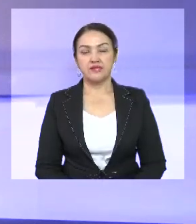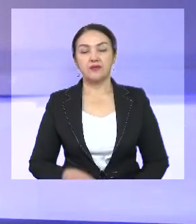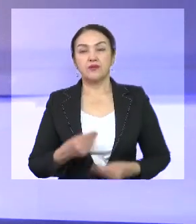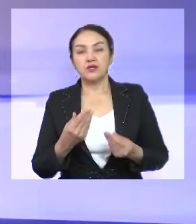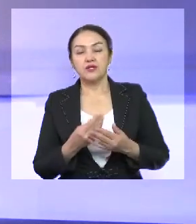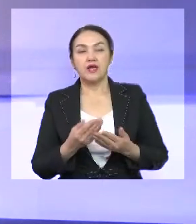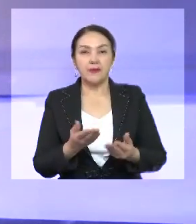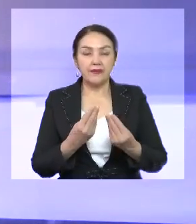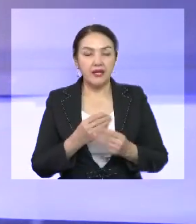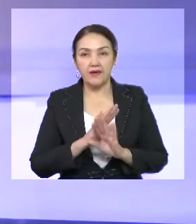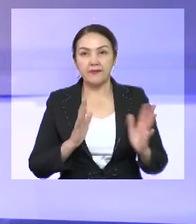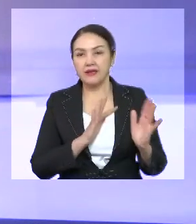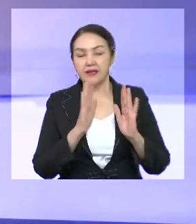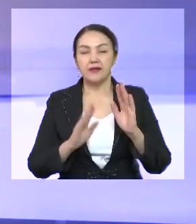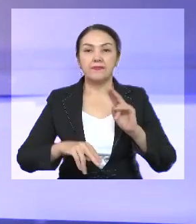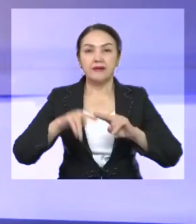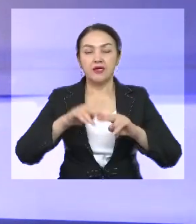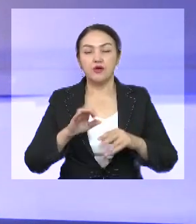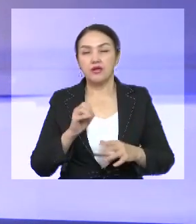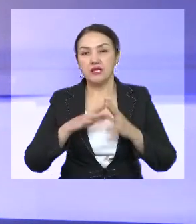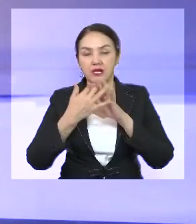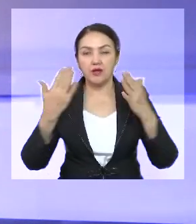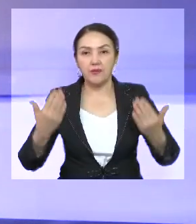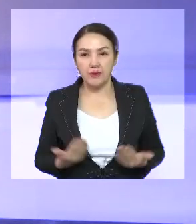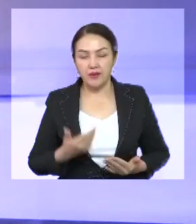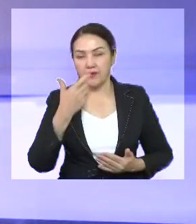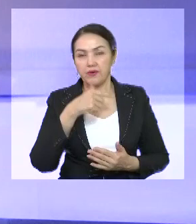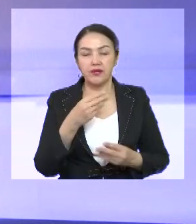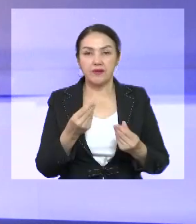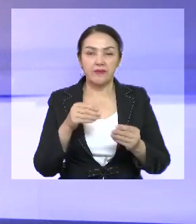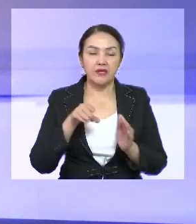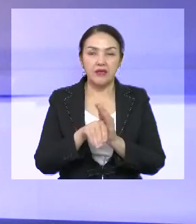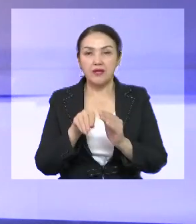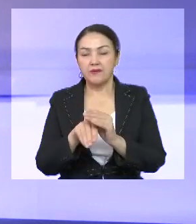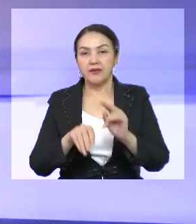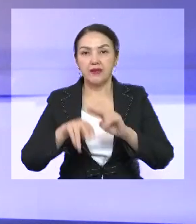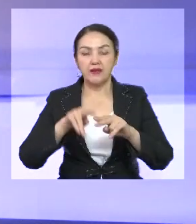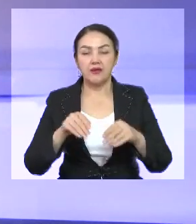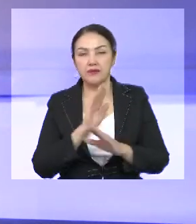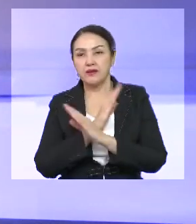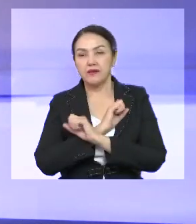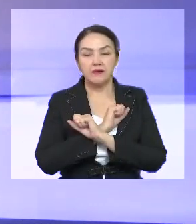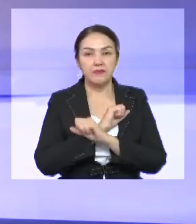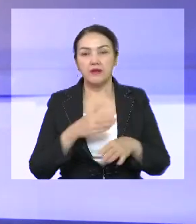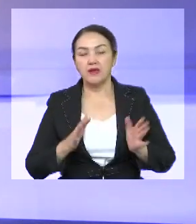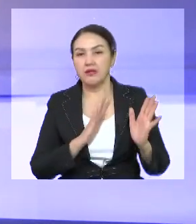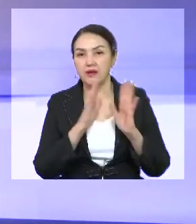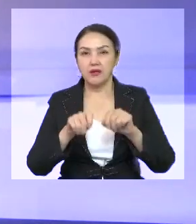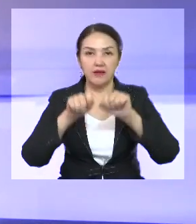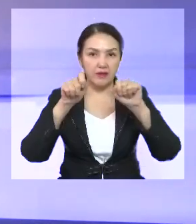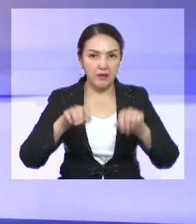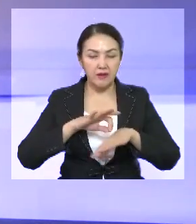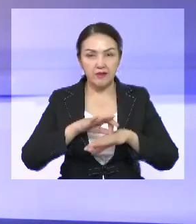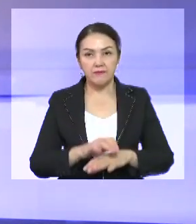Бюджеттен ақша алмай саябақ салды. Құрайлы ауылының тұрғындары өз қаражаттарын қосып демалыс орнының құрылысын жүргізген. Бүгін саябақтың ашылу рәсімі